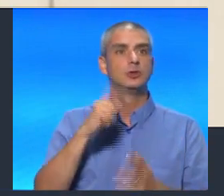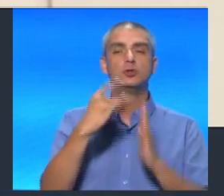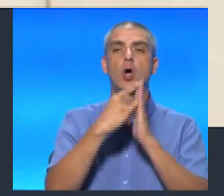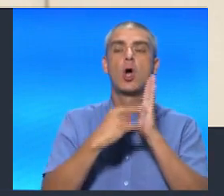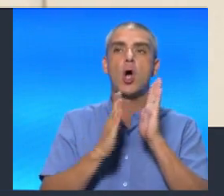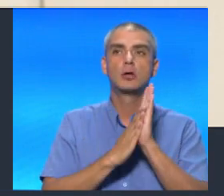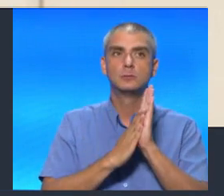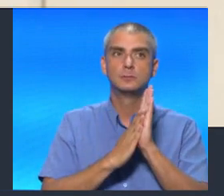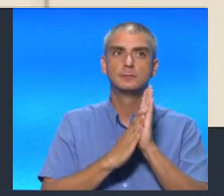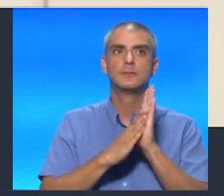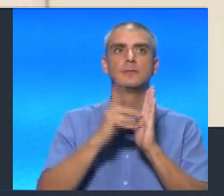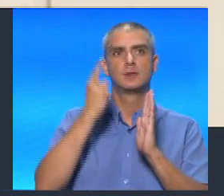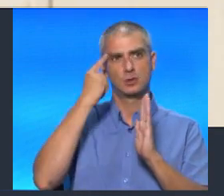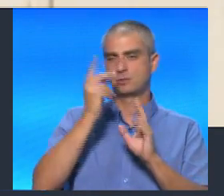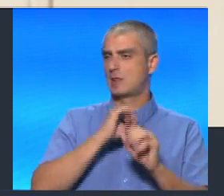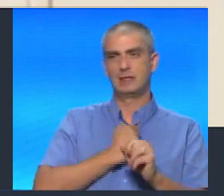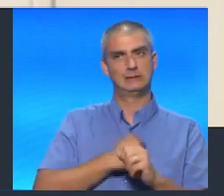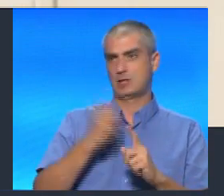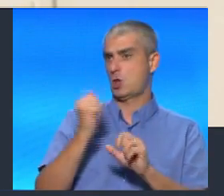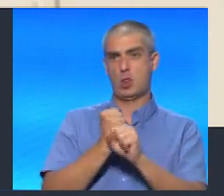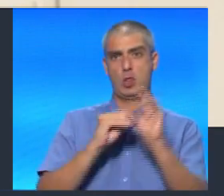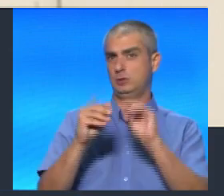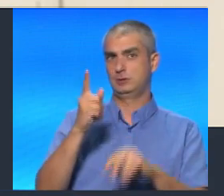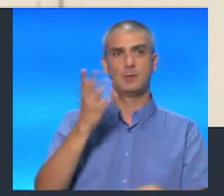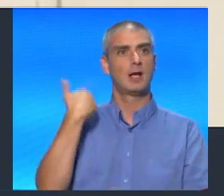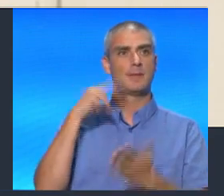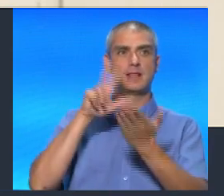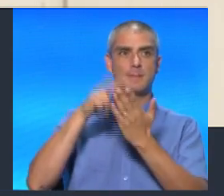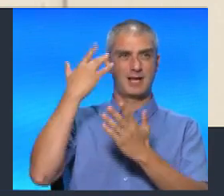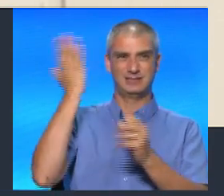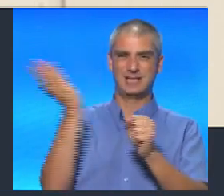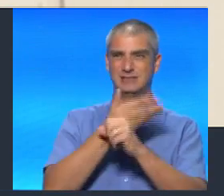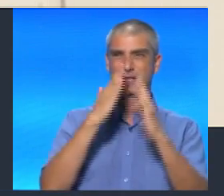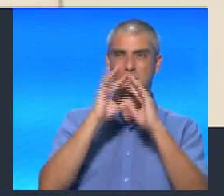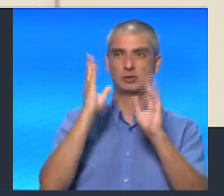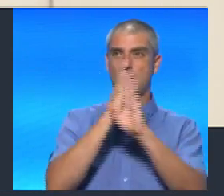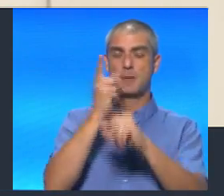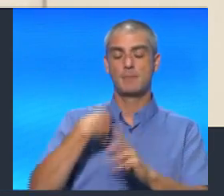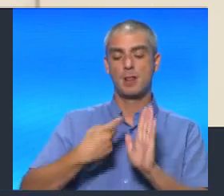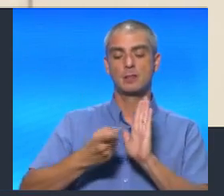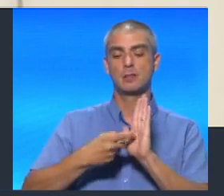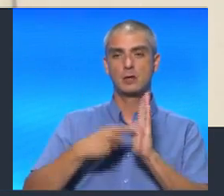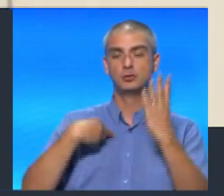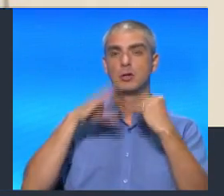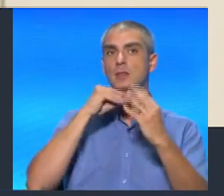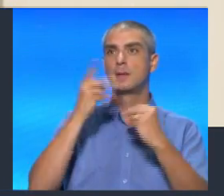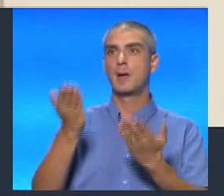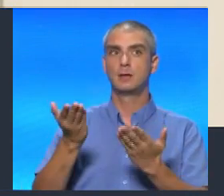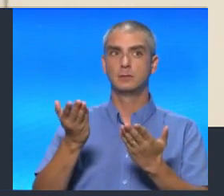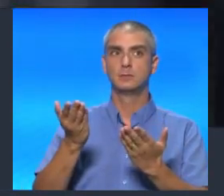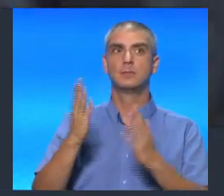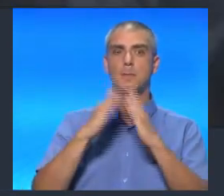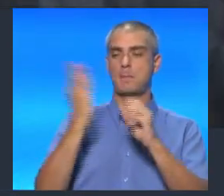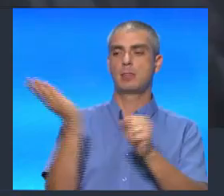אבל אני יודעת לצערי שזה לא מיושם. הייתי גם בבגץ בהריסת הבית של מחבל. דרשתי, דיברתי, ונהרסת